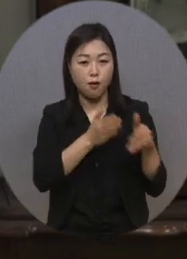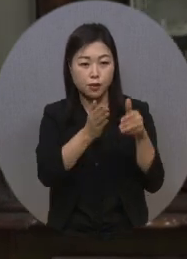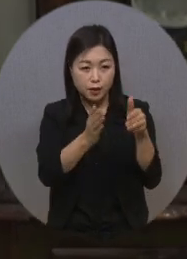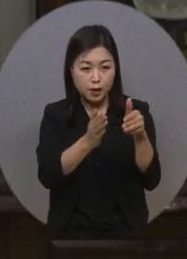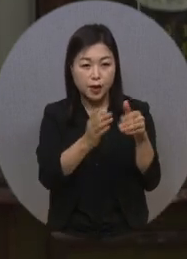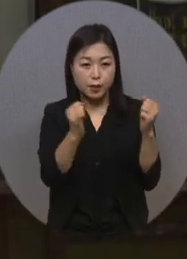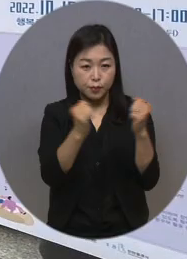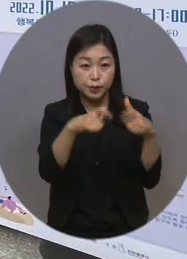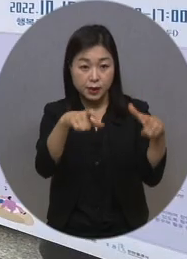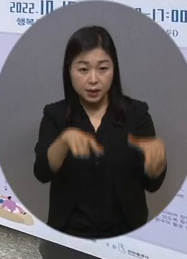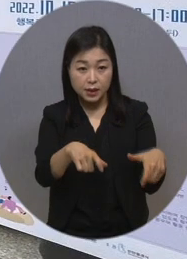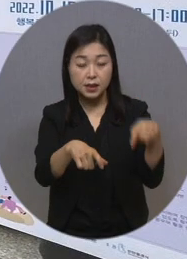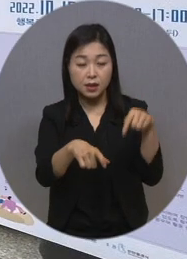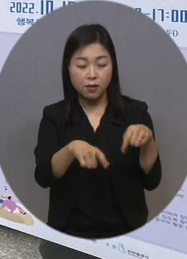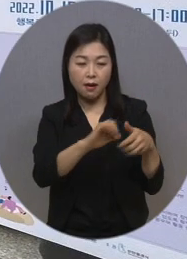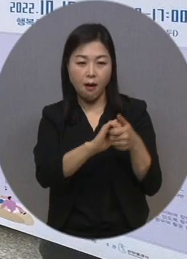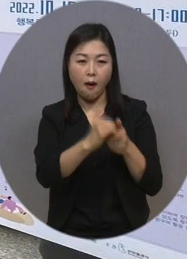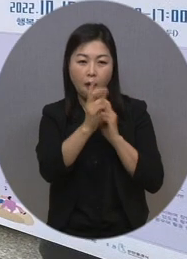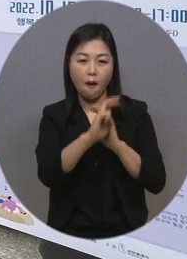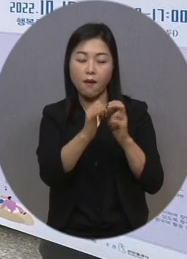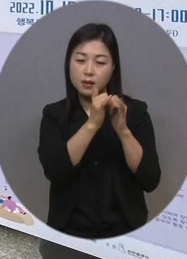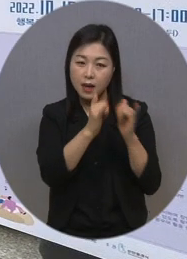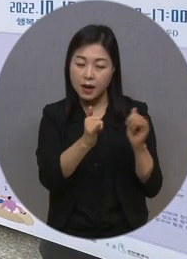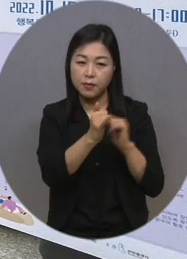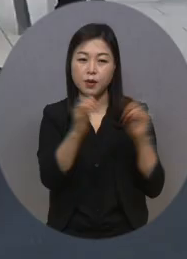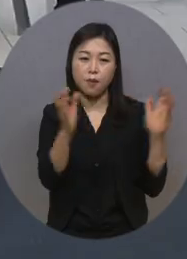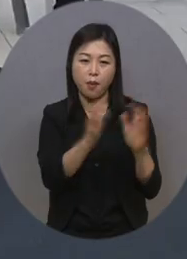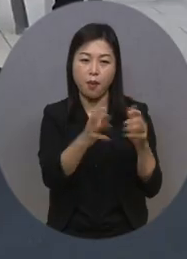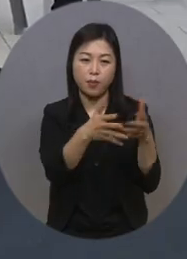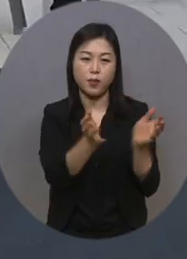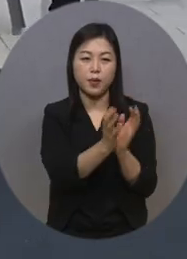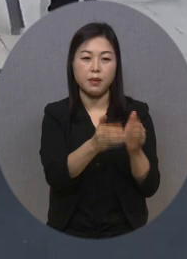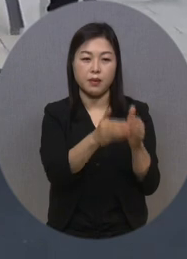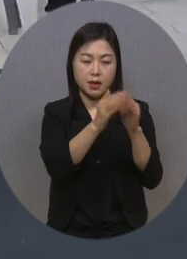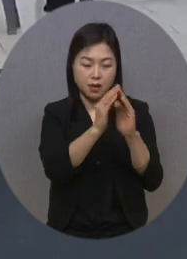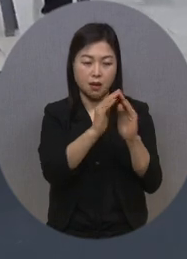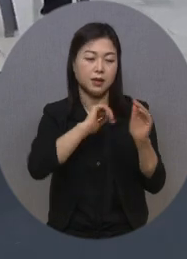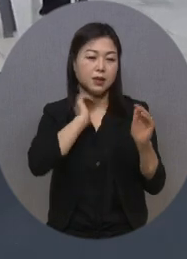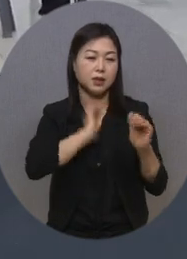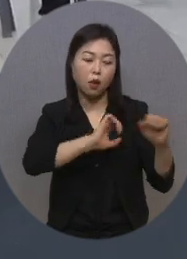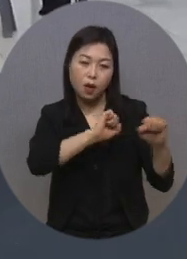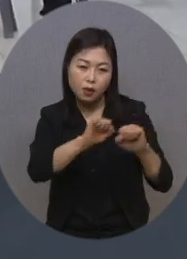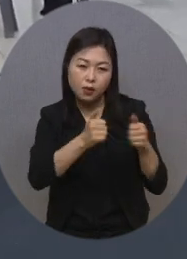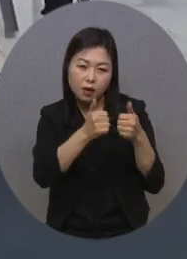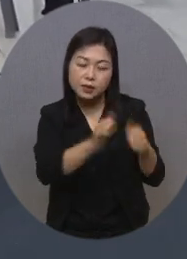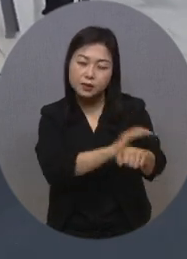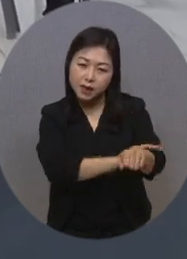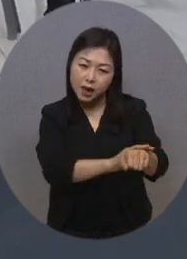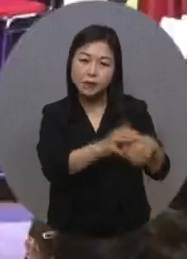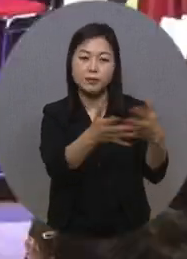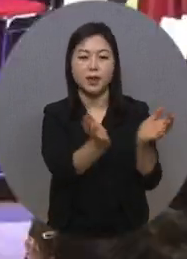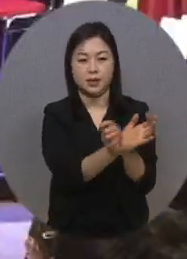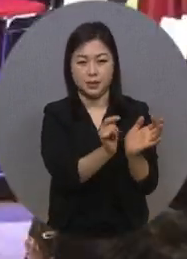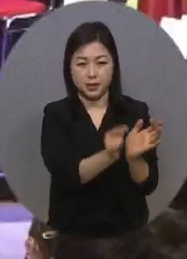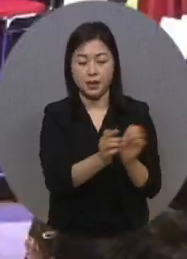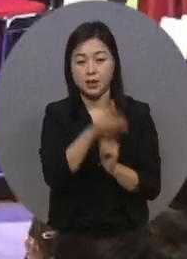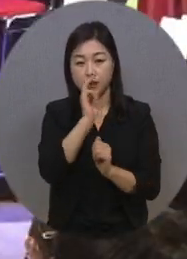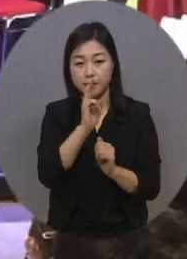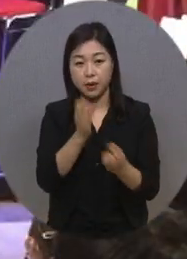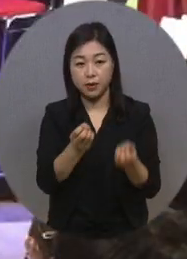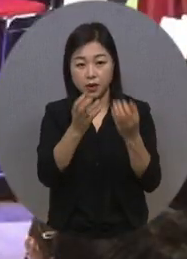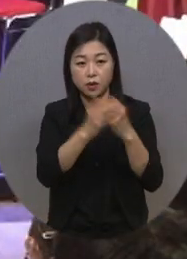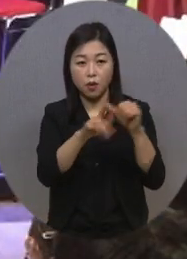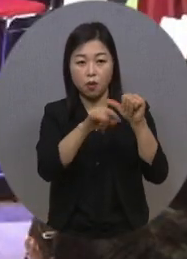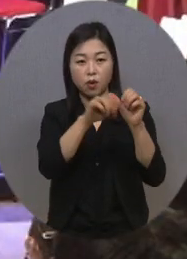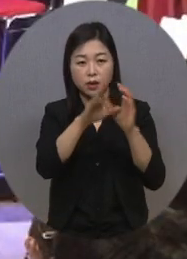성악가로 구성 창단해 의정부에서 왕성한 활동을 하는 클래식 음악 전문단체입니다. 이번 음악회는 지난 5월